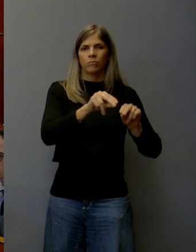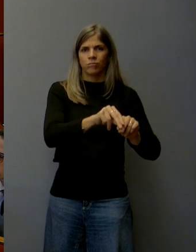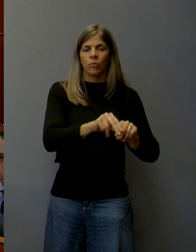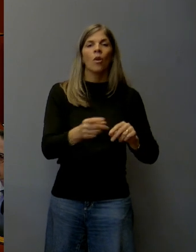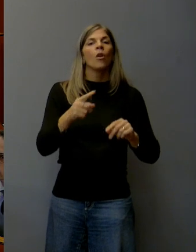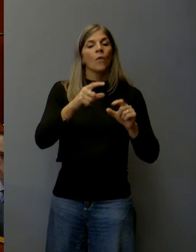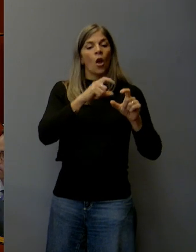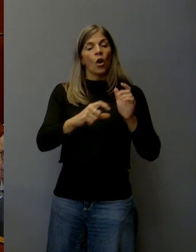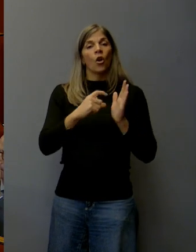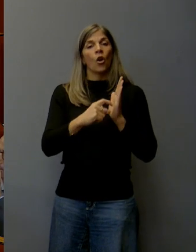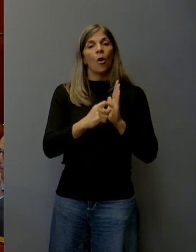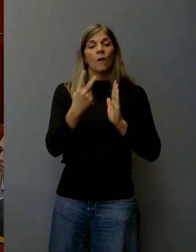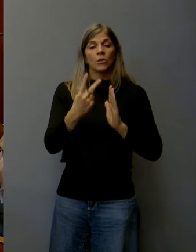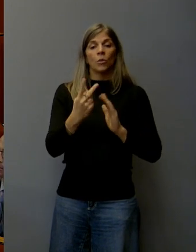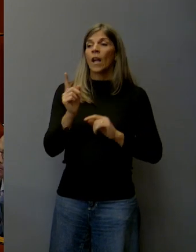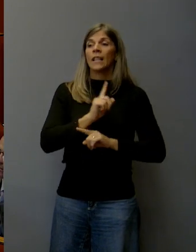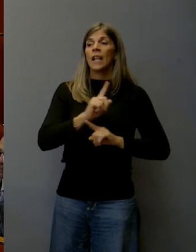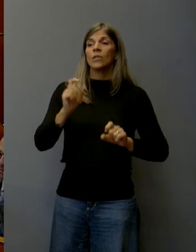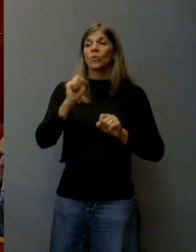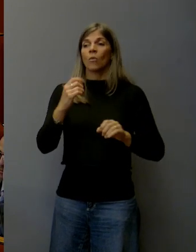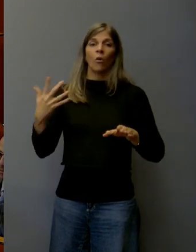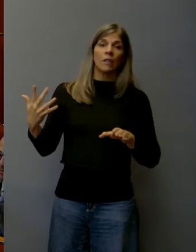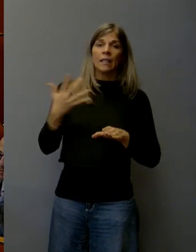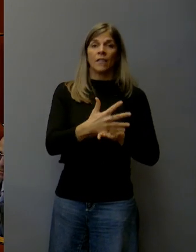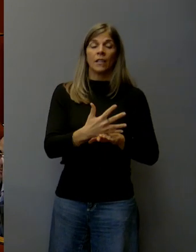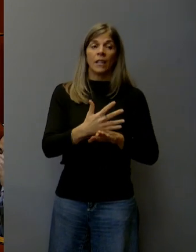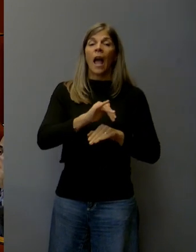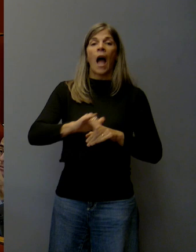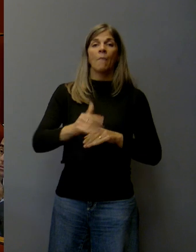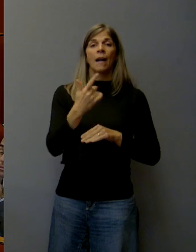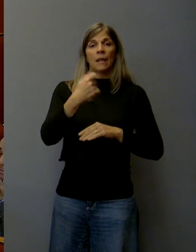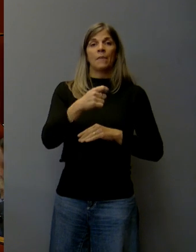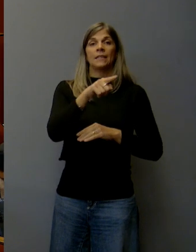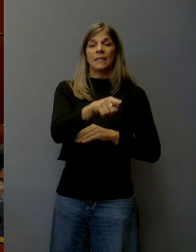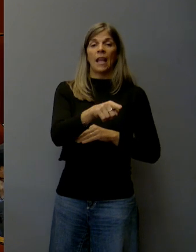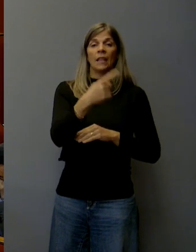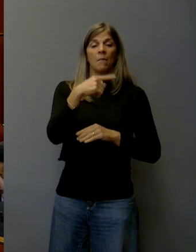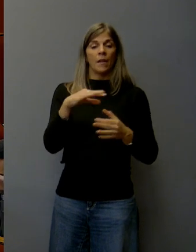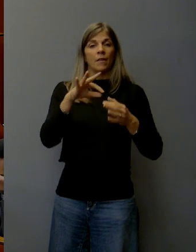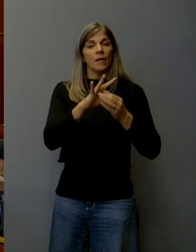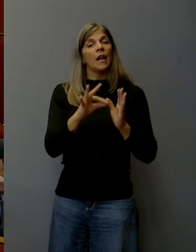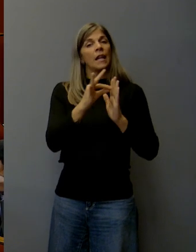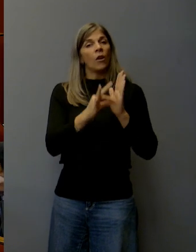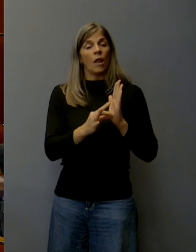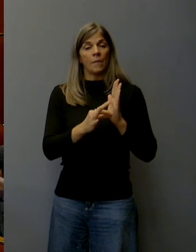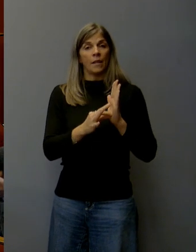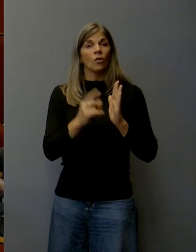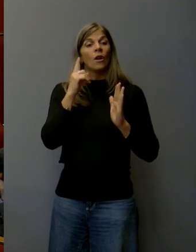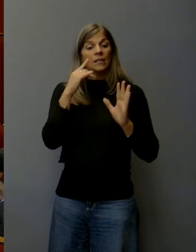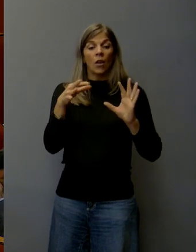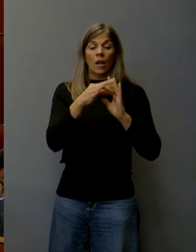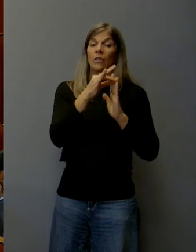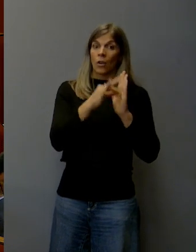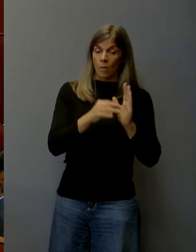a nessuno è consentito interrompere chi parla tranne che al presidente per un richiamo al regolamento il richiamo al regolamento all'ordine del giorno hanno la precedenza sulla questione